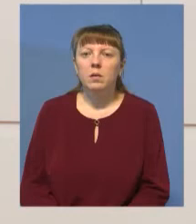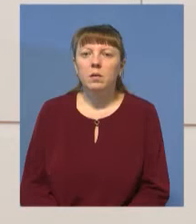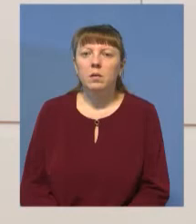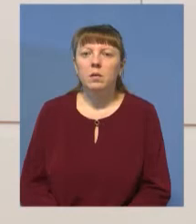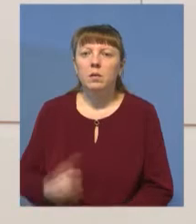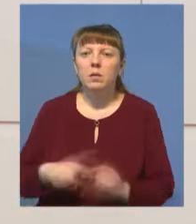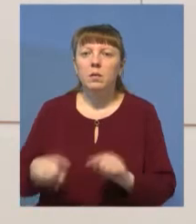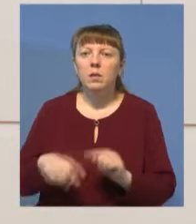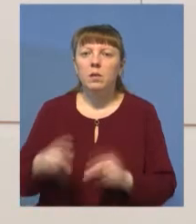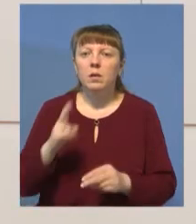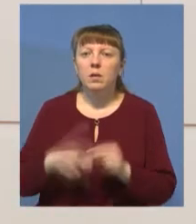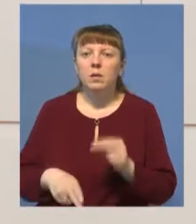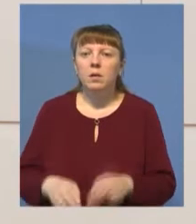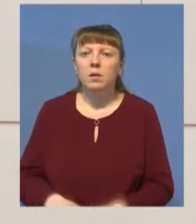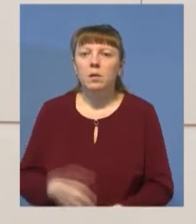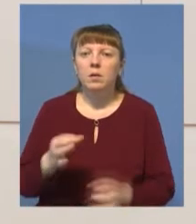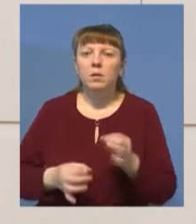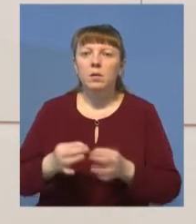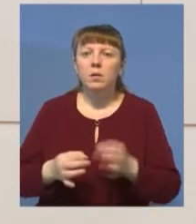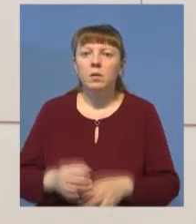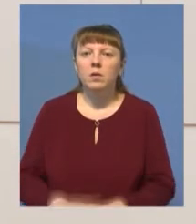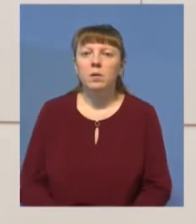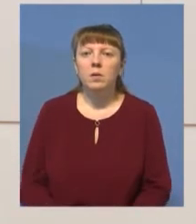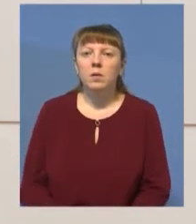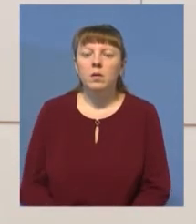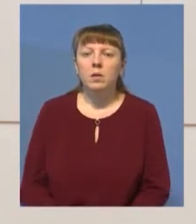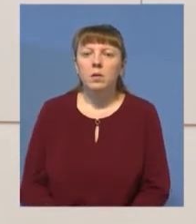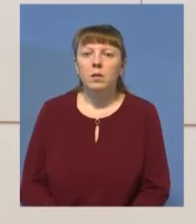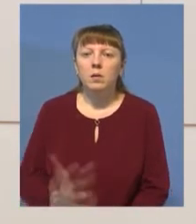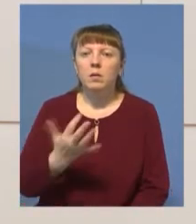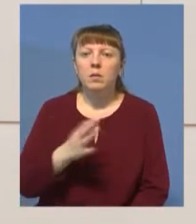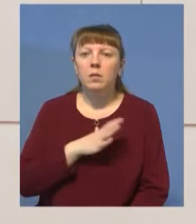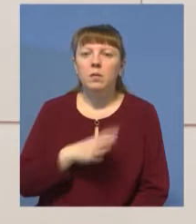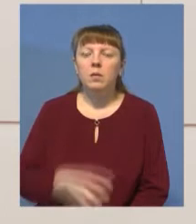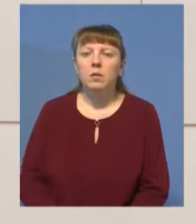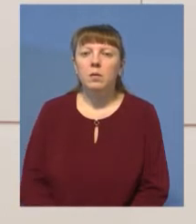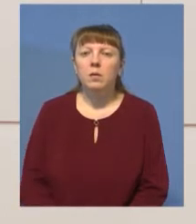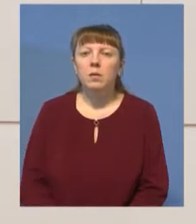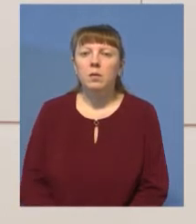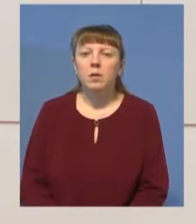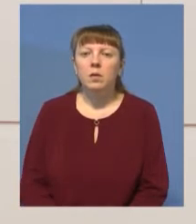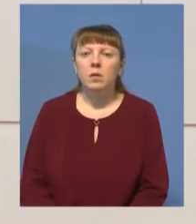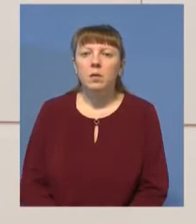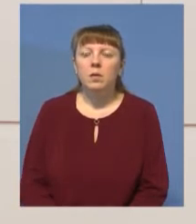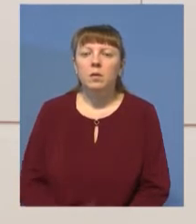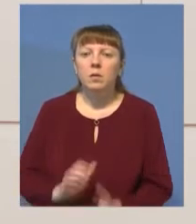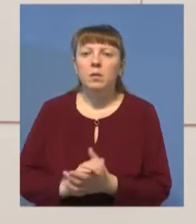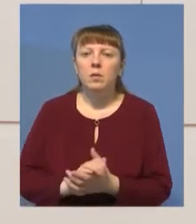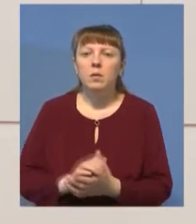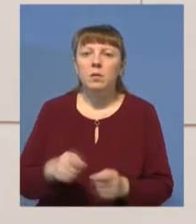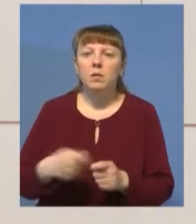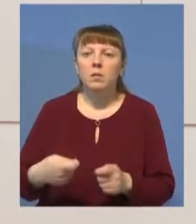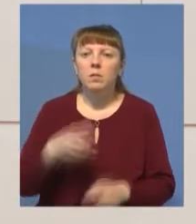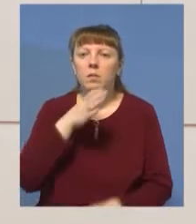быстрее окончить судебное заседание, не столько для этого, сколько для того, чтобы все-таки люди помирились, не